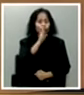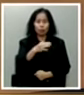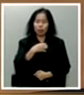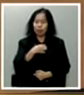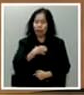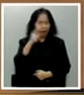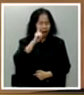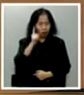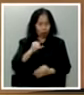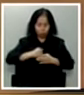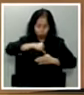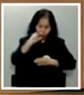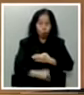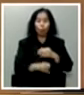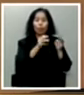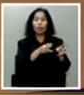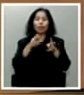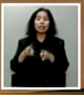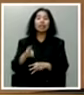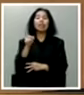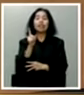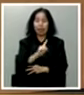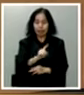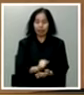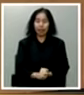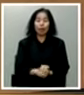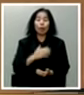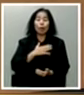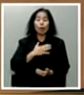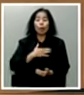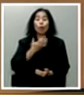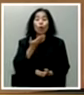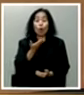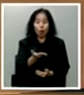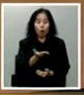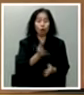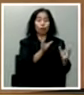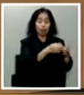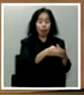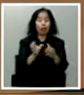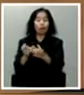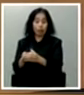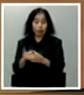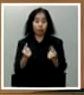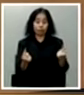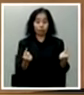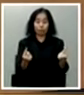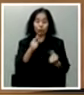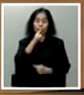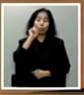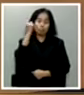ติว่าจะจบด้วยวิธีไหนนะครับอย่างไรประเดี๋ยวผมขอให้แต่ละฝ่ายได้ยืนยันอีกครั้งหนึ่งเพราะว่าเมื่อสัก